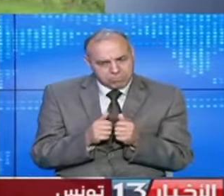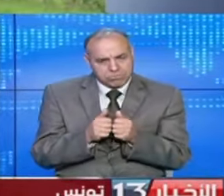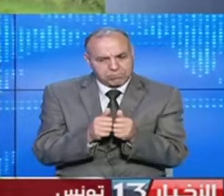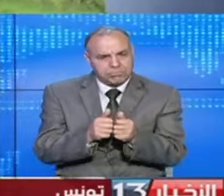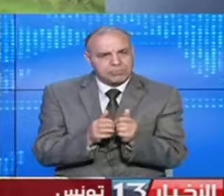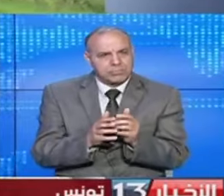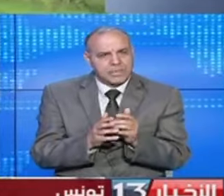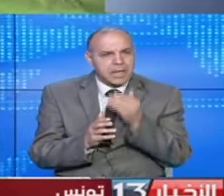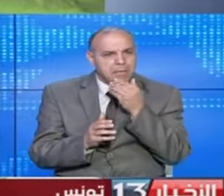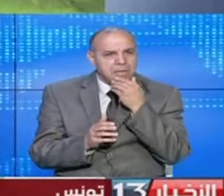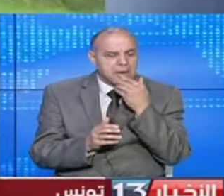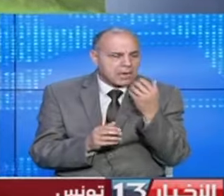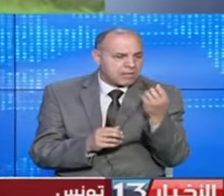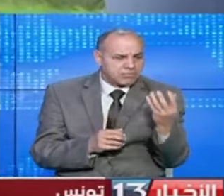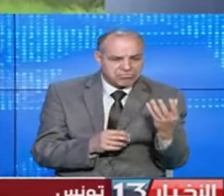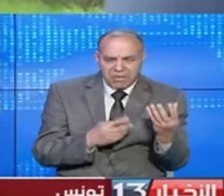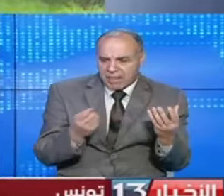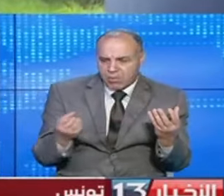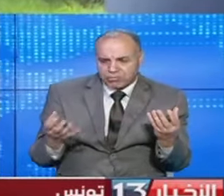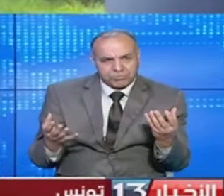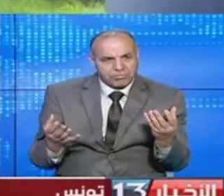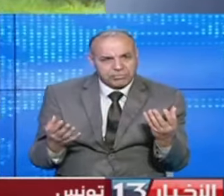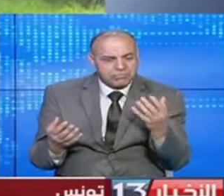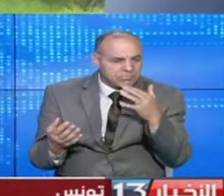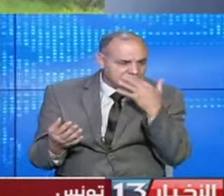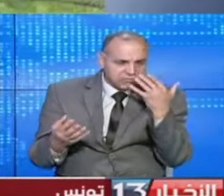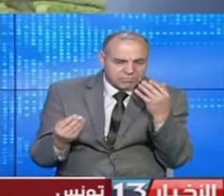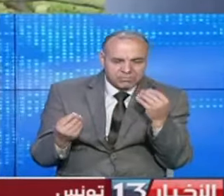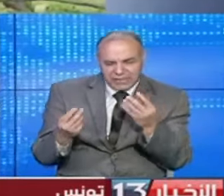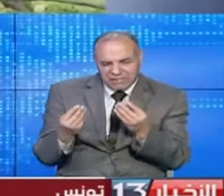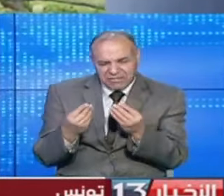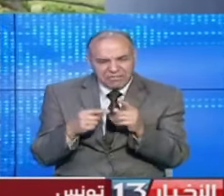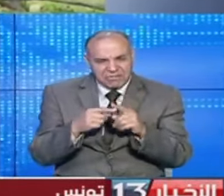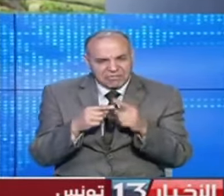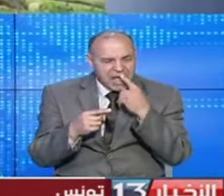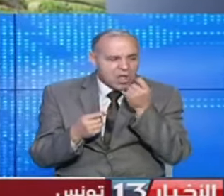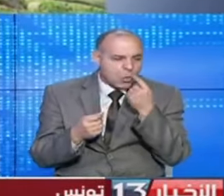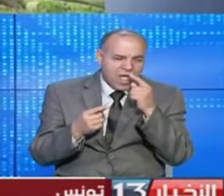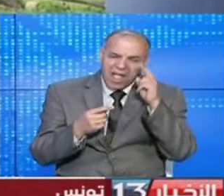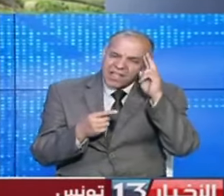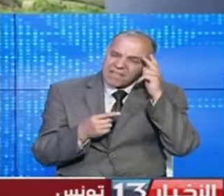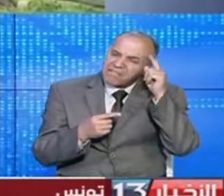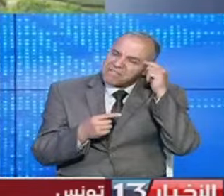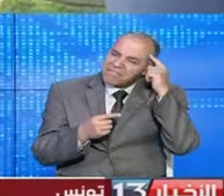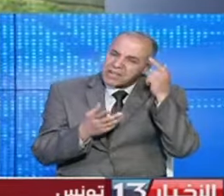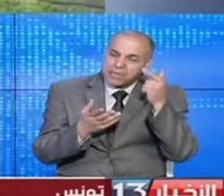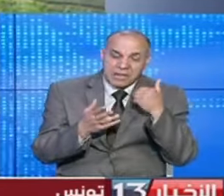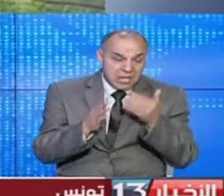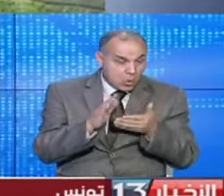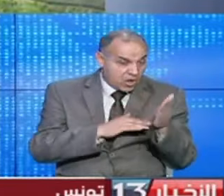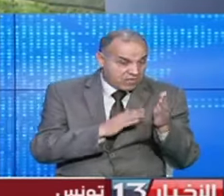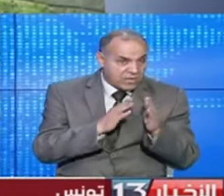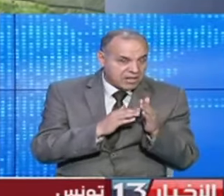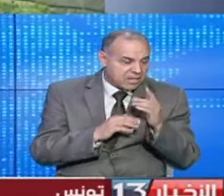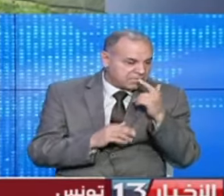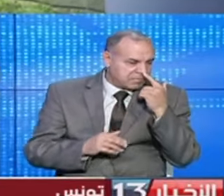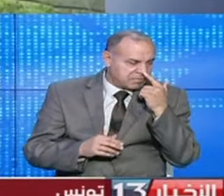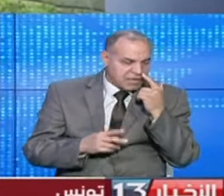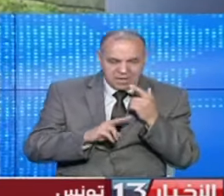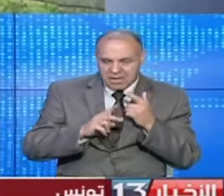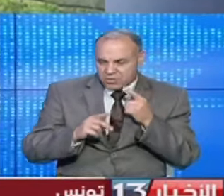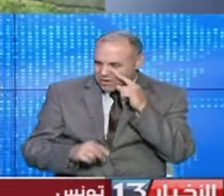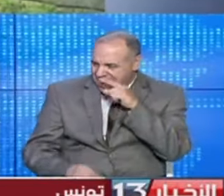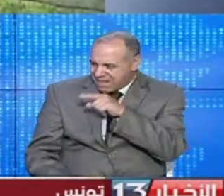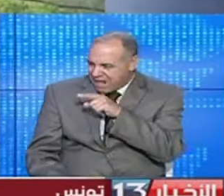مثلا كما مرتقوش، كليل، زعتر، حاجات شنو متاع كيف باش كي يخرج من الدار تتبدل، يعني ما عادش